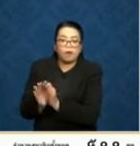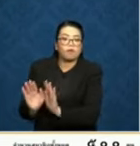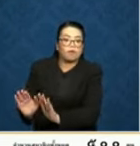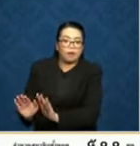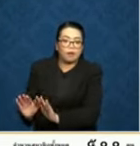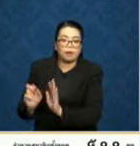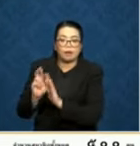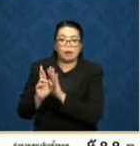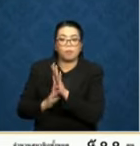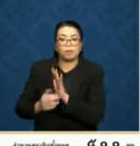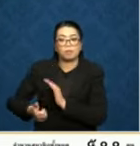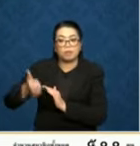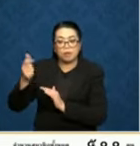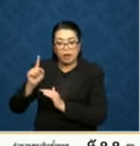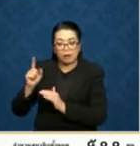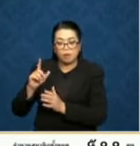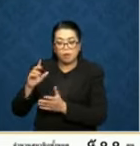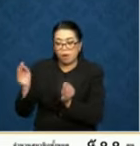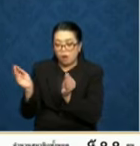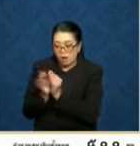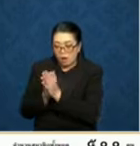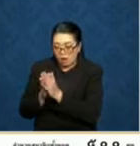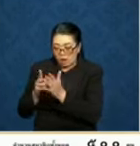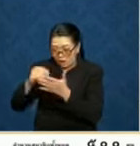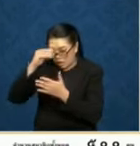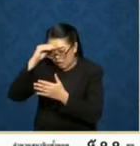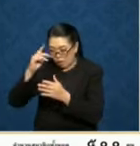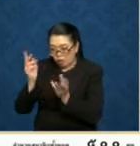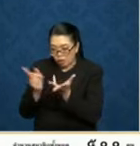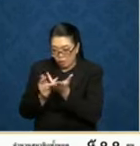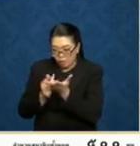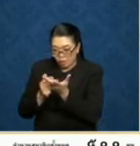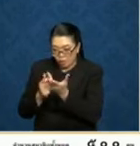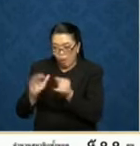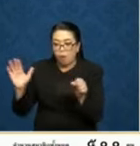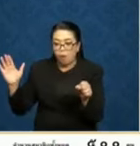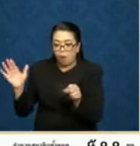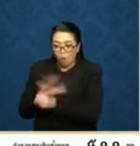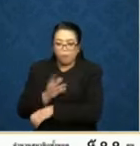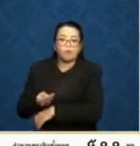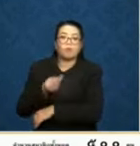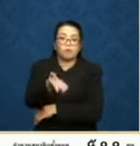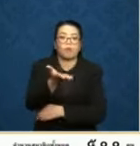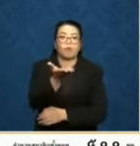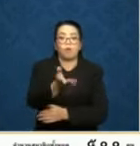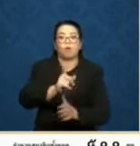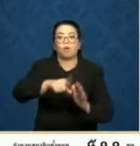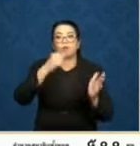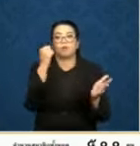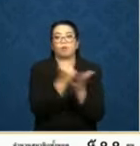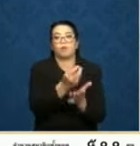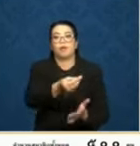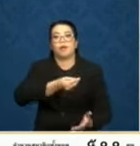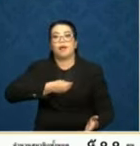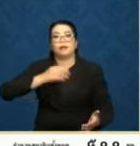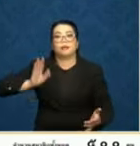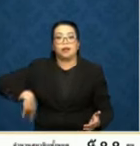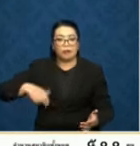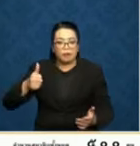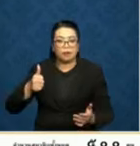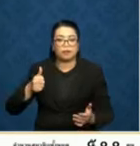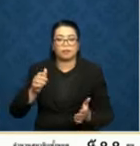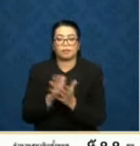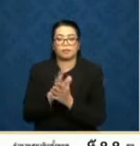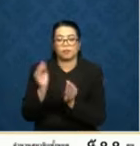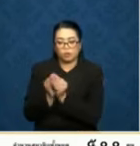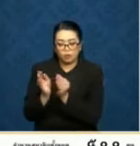ระบบแบนี้มดอยางไรครับเด็นัเรีคนไหนที่เรีนหนสอเอไ้แล้วก็สามารถทจะสะสมหนวยกิจเอาไ้ได้นอกจากสะ